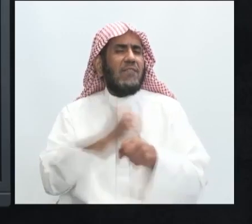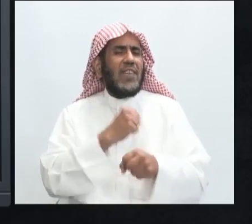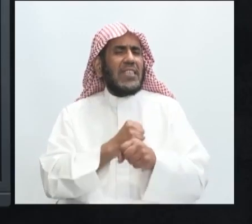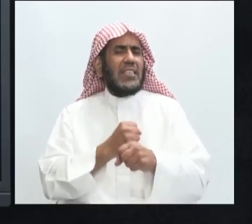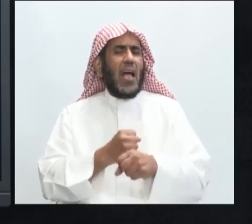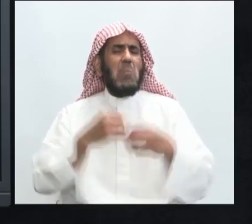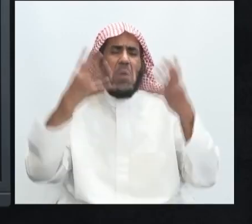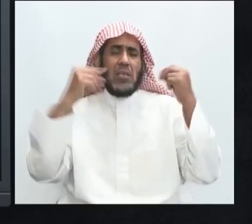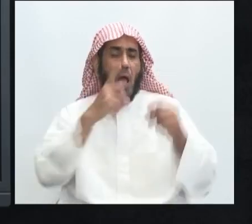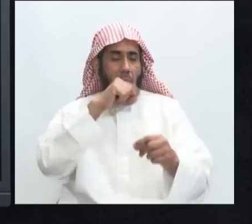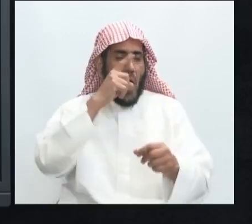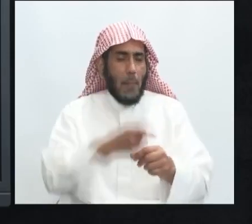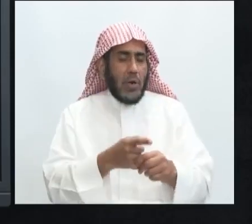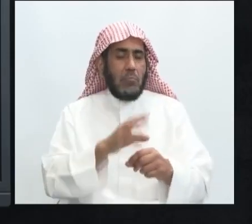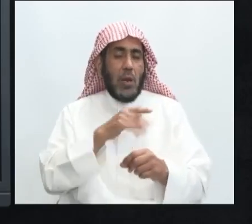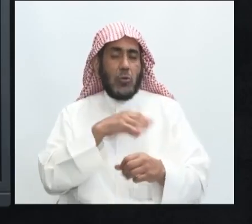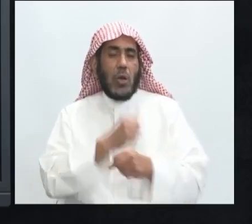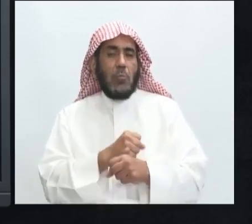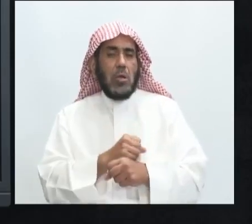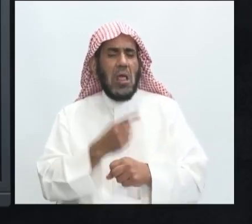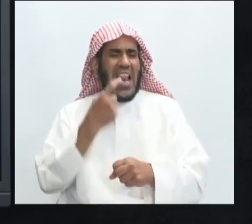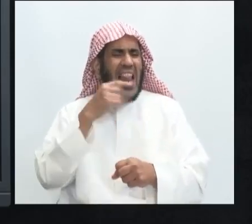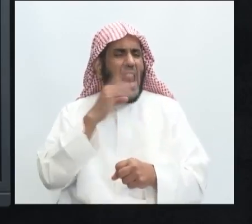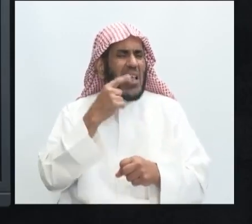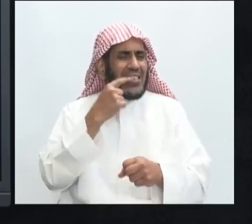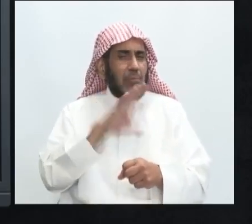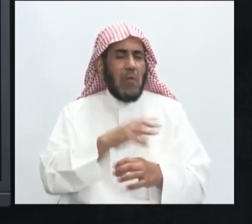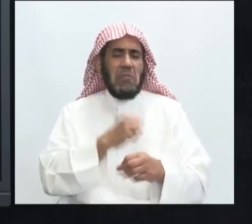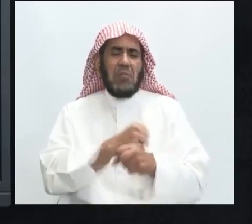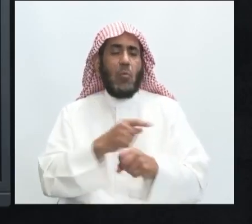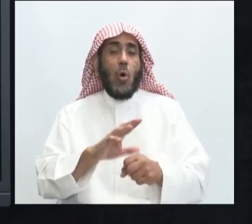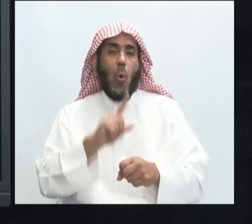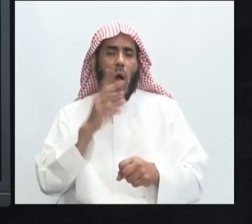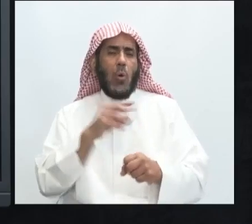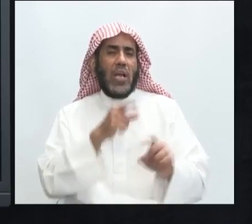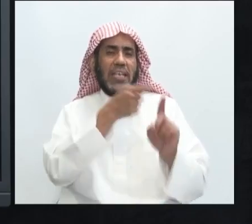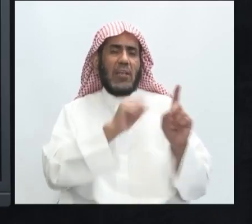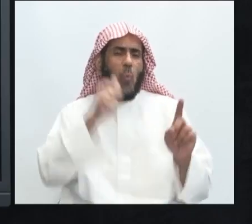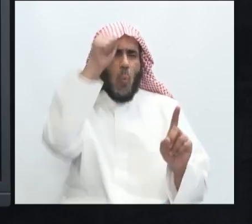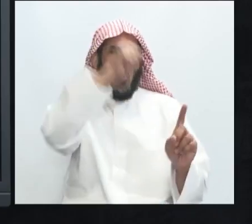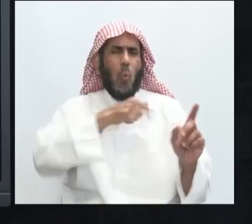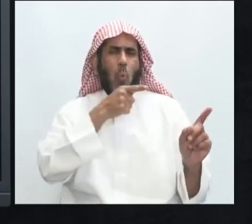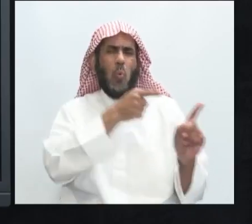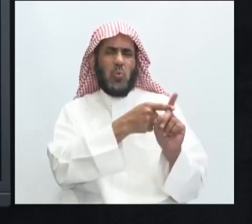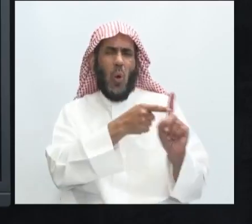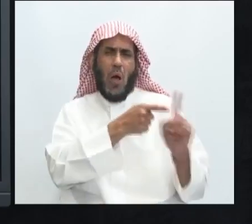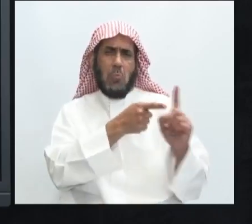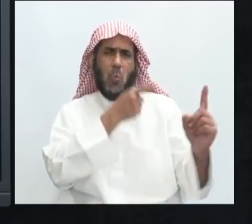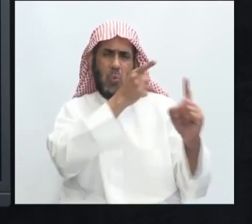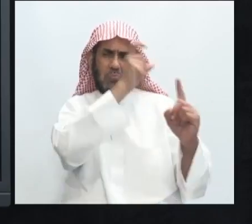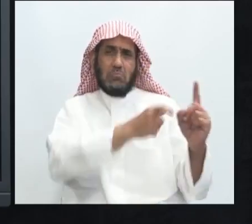شئت هذا امر النبي صلى الله عليه وسلم يقول اذا لم تستحي فاصنع ما شئت وقولك انت لشخص في اثناء غضبك وانت غاضب منه